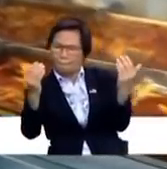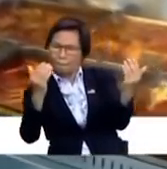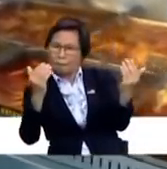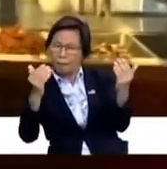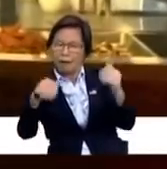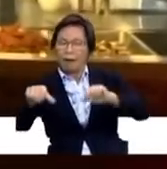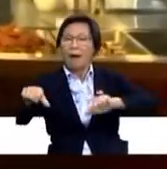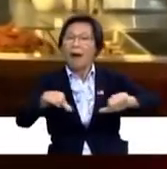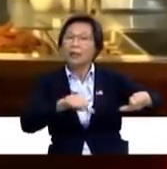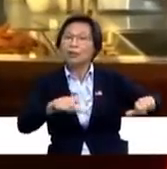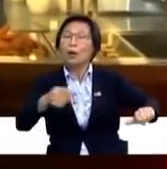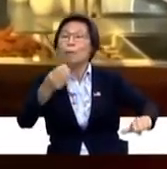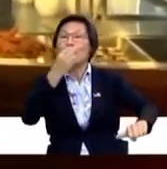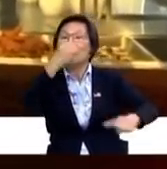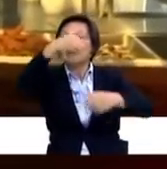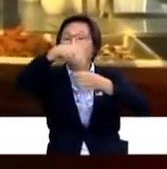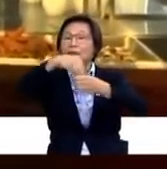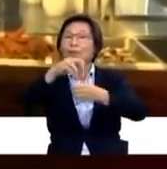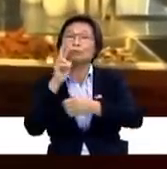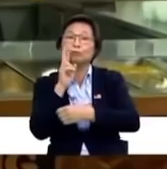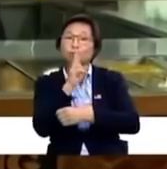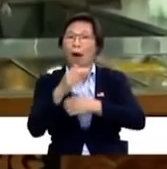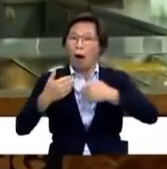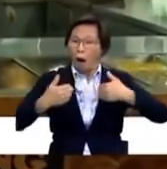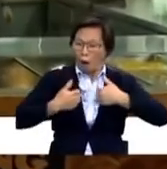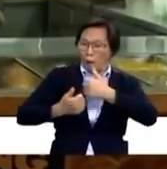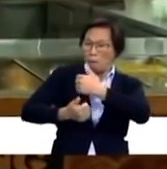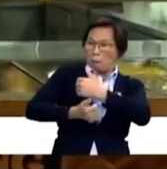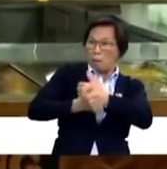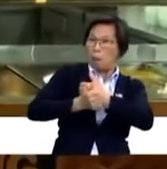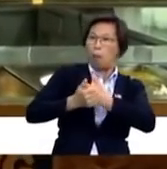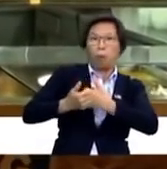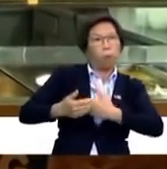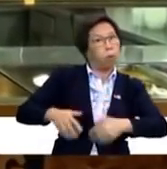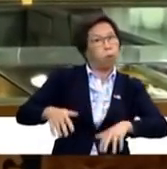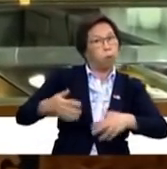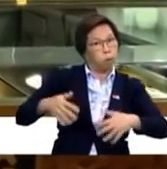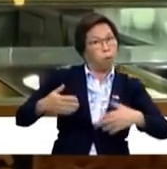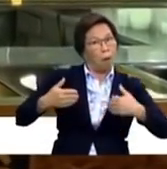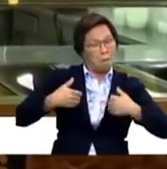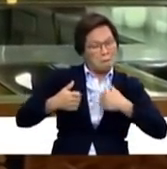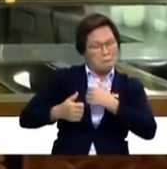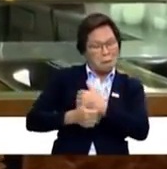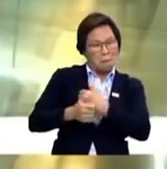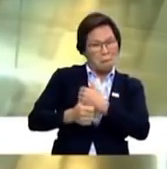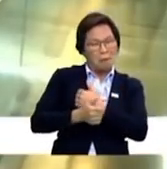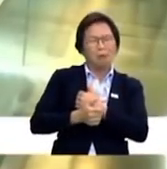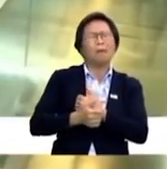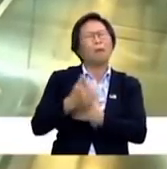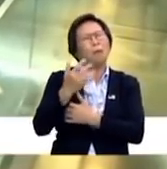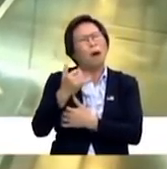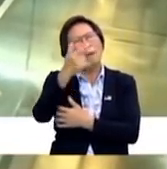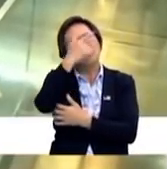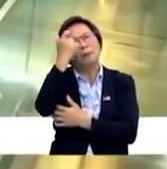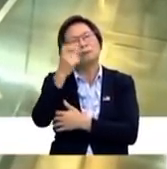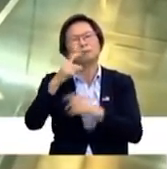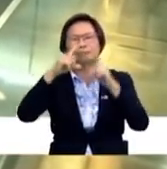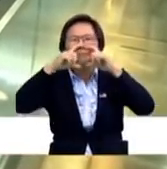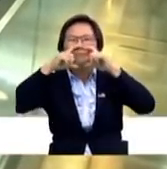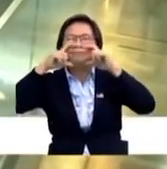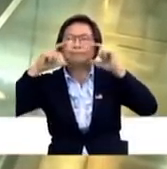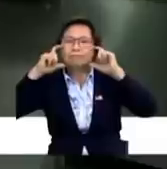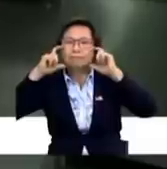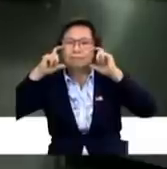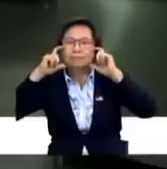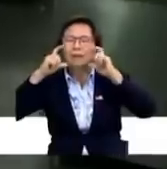activity Day Ninis Memangnya mempunyai risiko yang agak tinggi Hai inilah kan appletalk muka